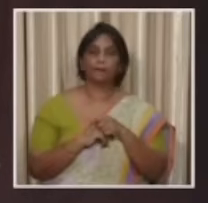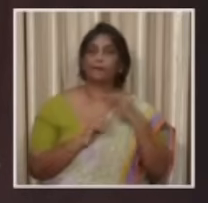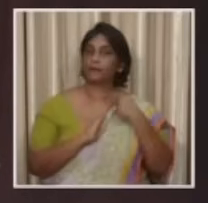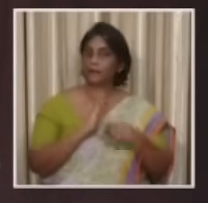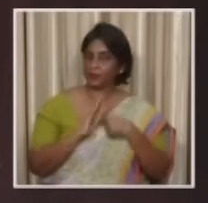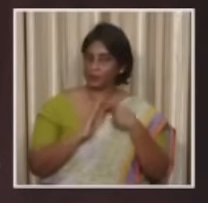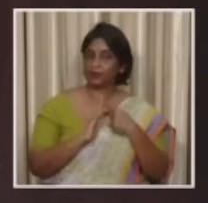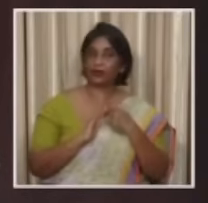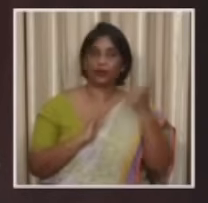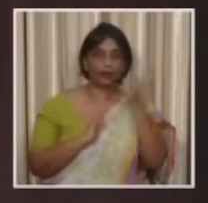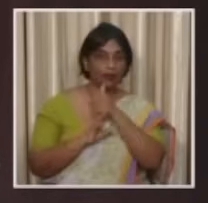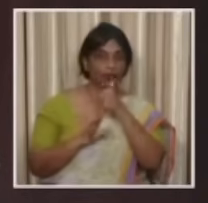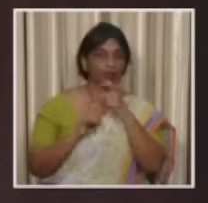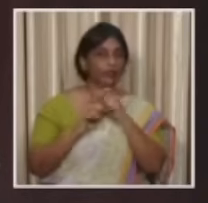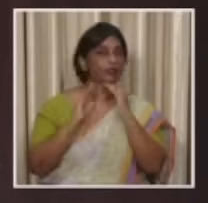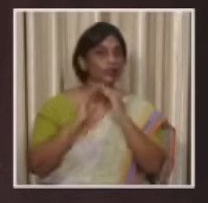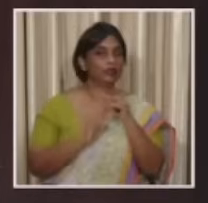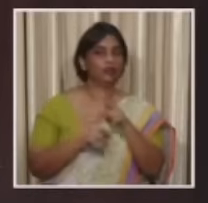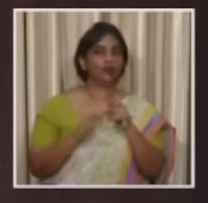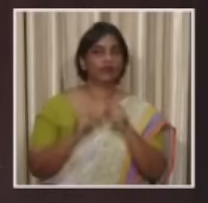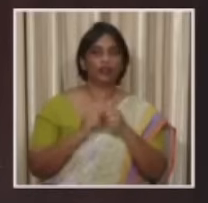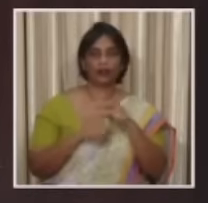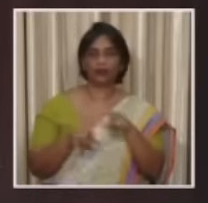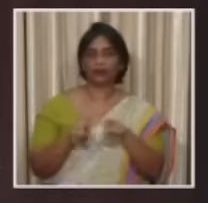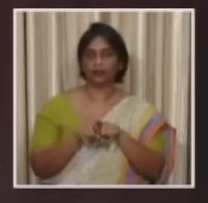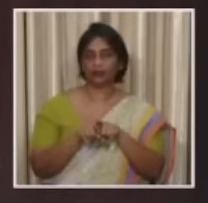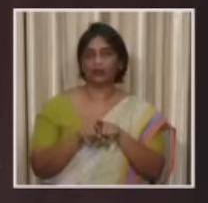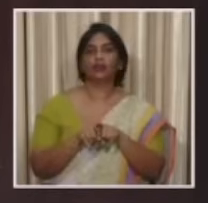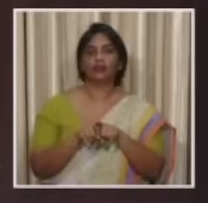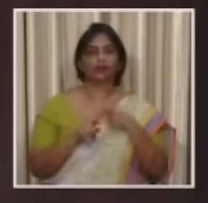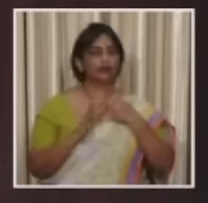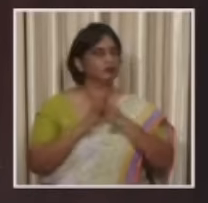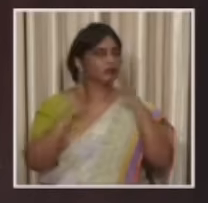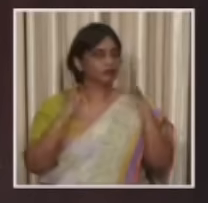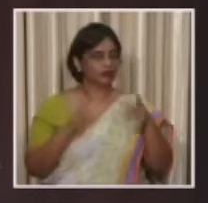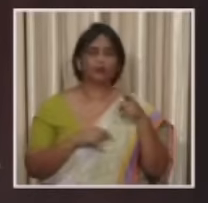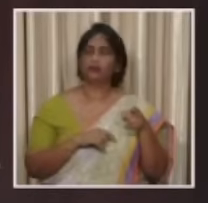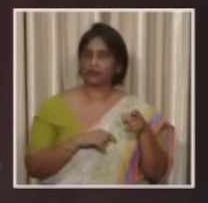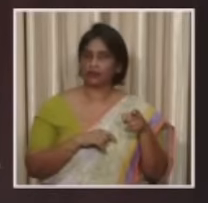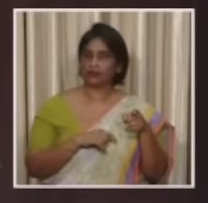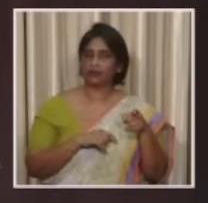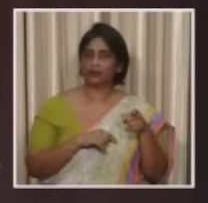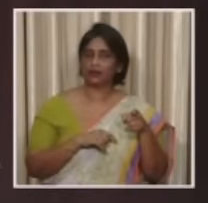මෙරටේ සුරාපත් දෙපාර්තමේන්තුව සිද්ධ කරමින් තිබෙන අතිවිශාල